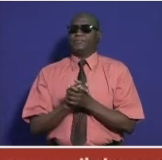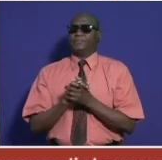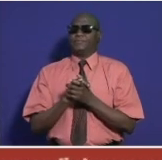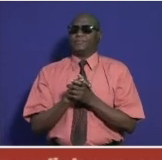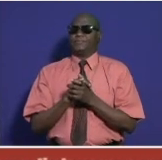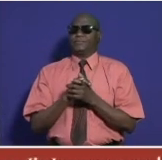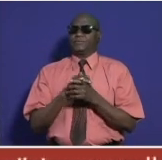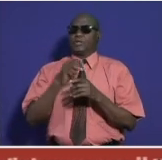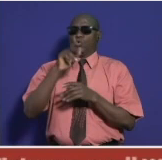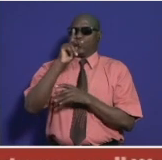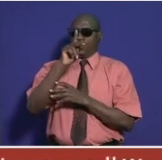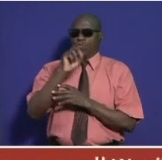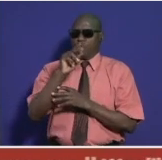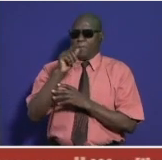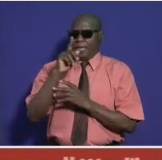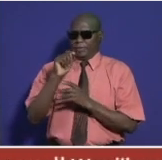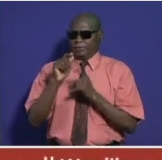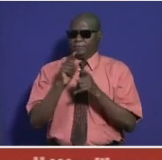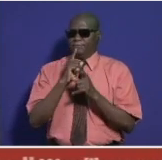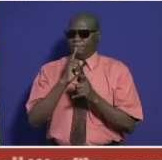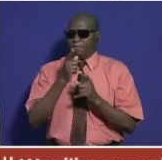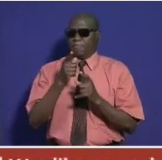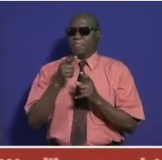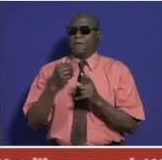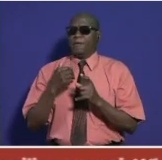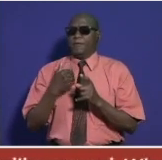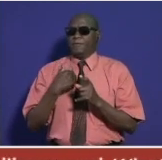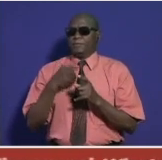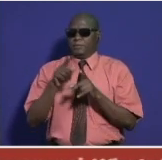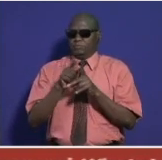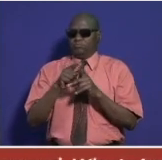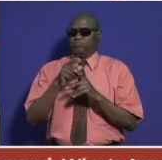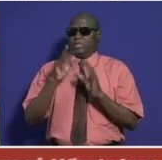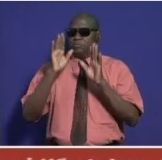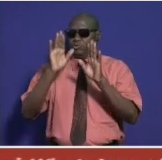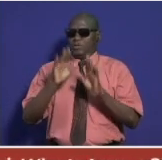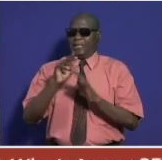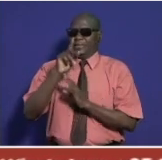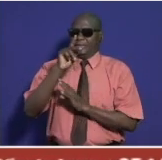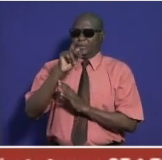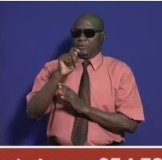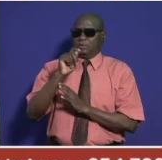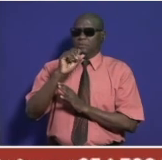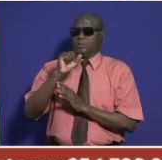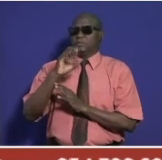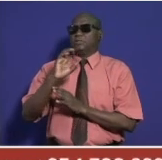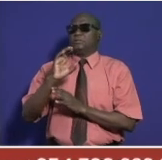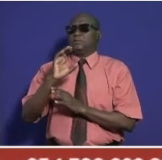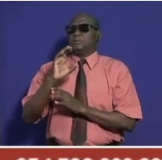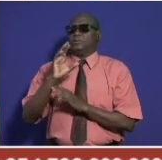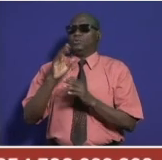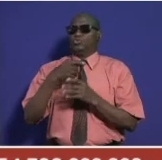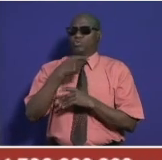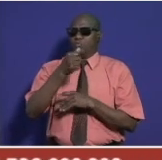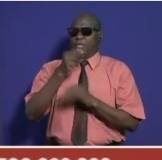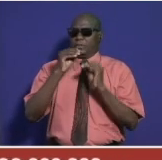masomo KUPPET, Akilomesori na mwenzake wa Nat Colinsoyu, amesema ni muhimu kwa TSC kutoa maslahi bora kwa walimu, hasa kutokana